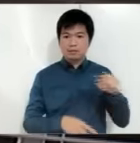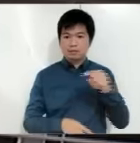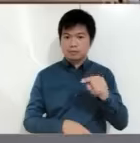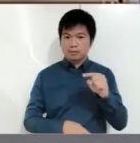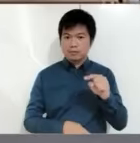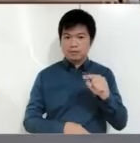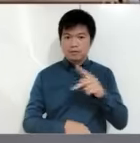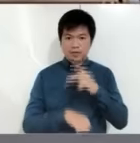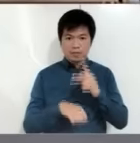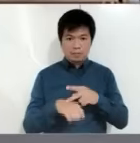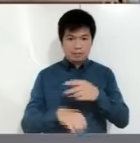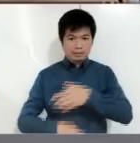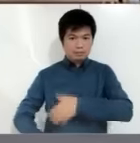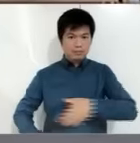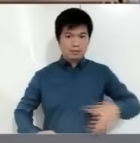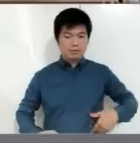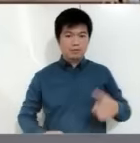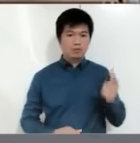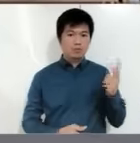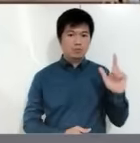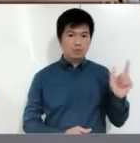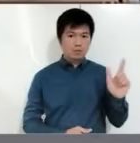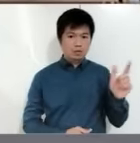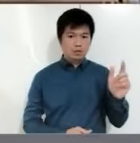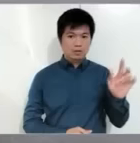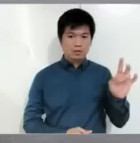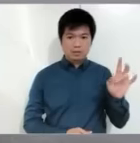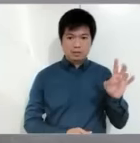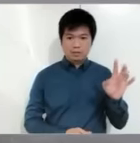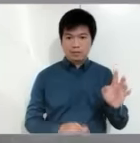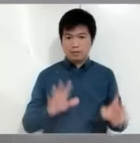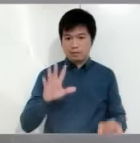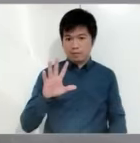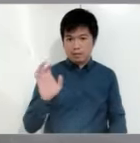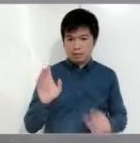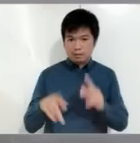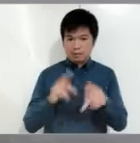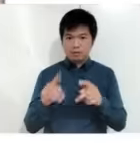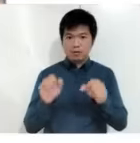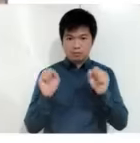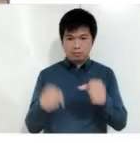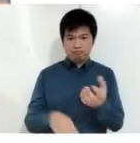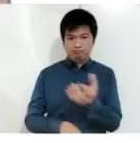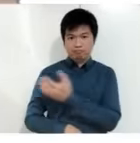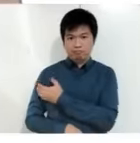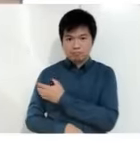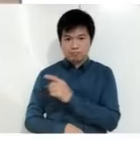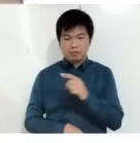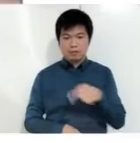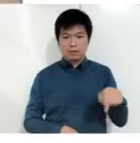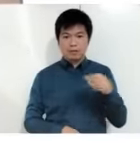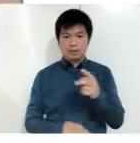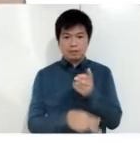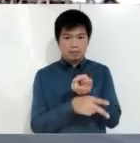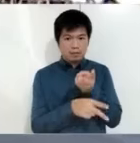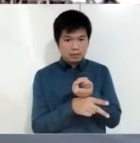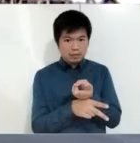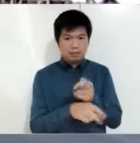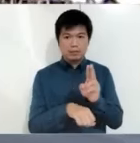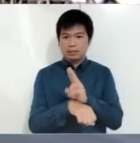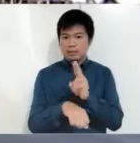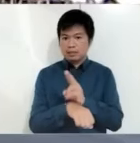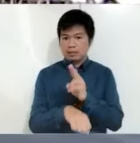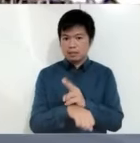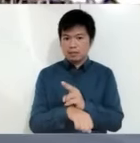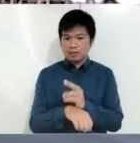noong 2017. Nasa 500 tao ang kapasidad nito. Bukod sa maritime patrols, gagamitin din ang naval assets sa